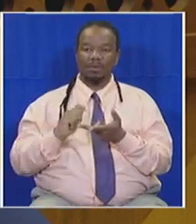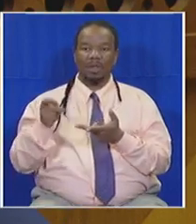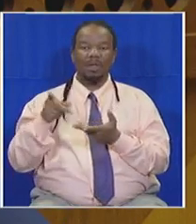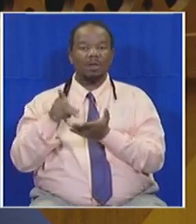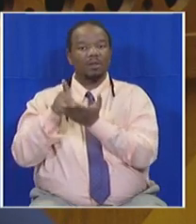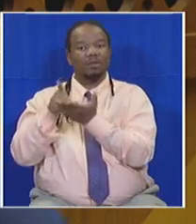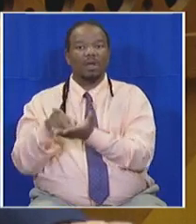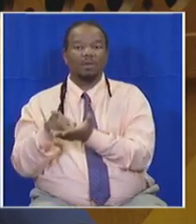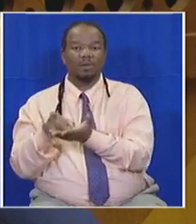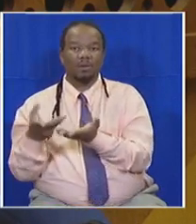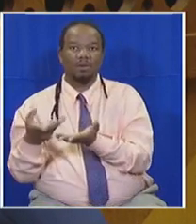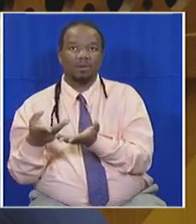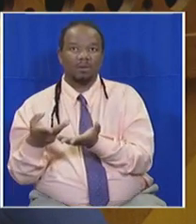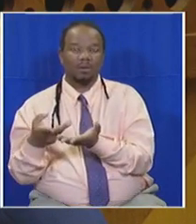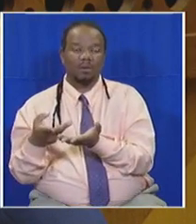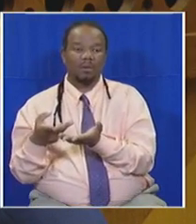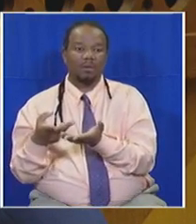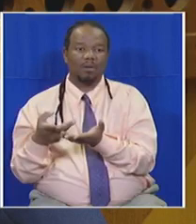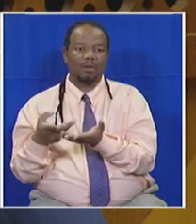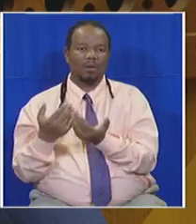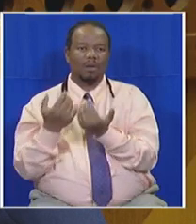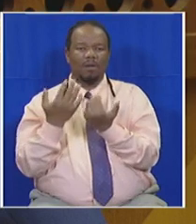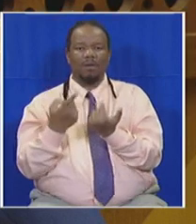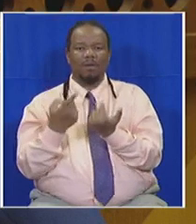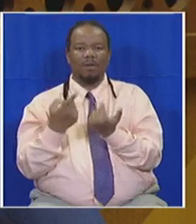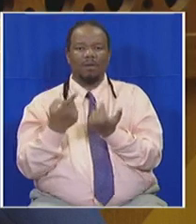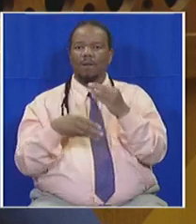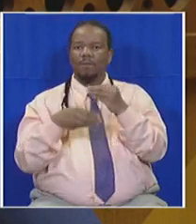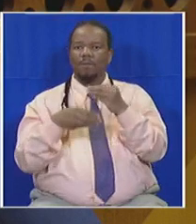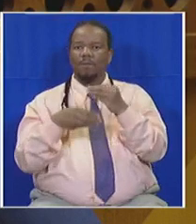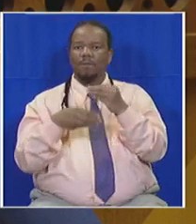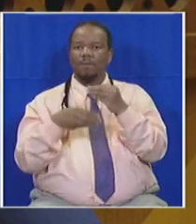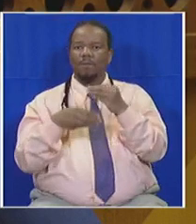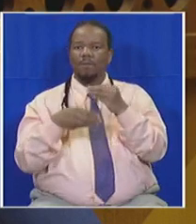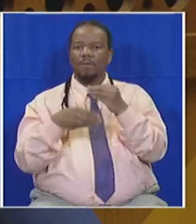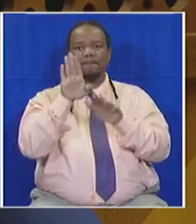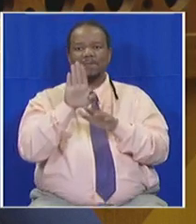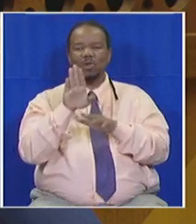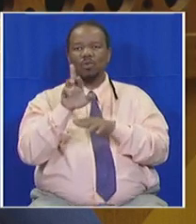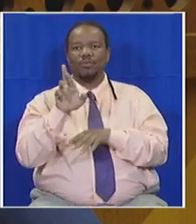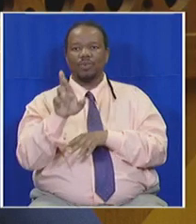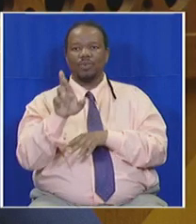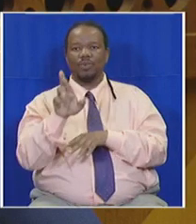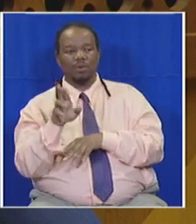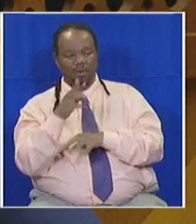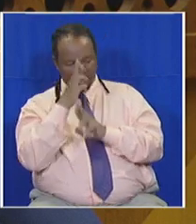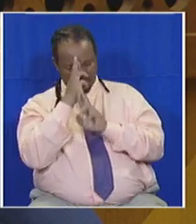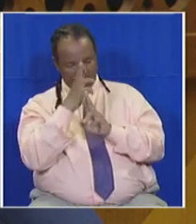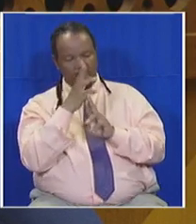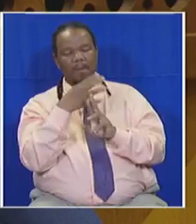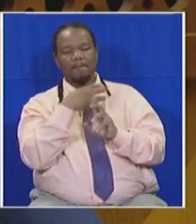110 miljard rand. Agbare minister, hoe kan u verwag dat